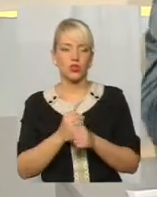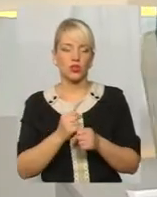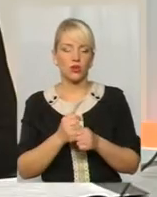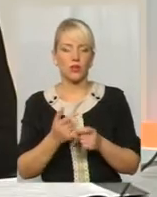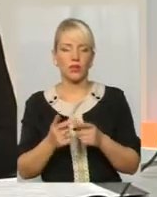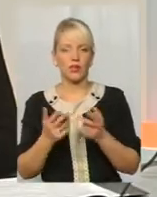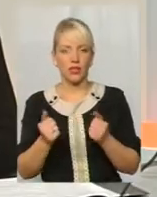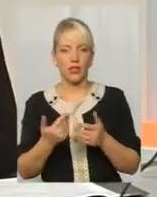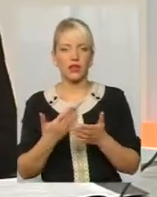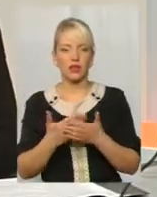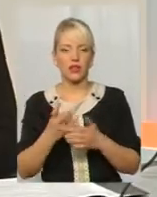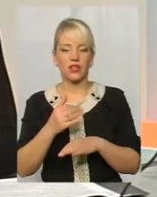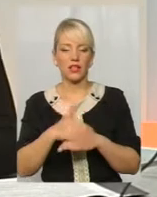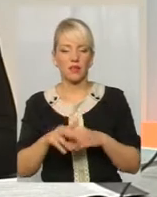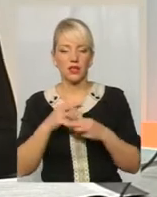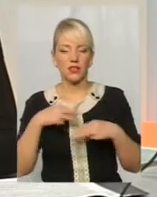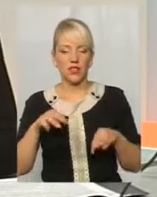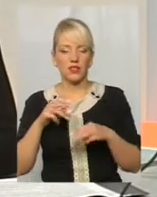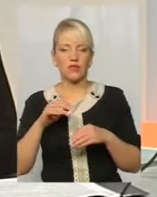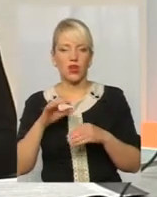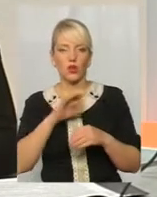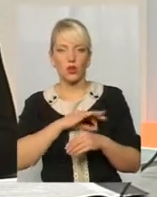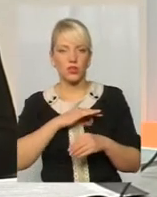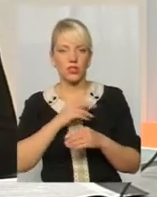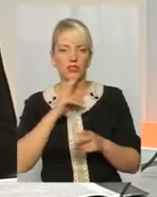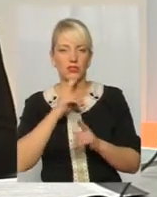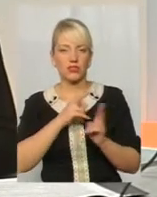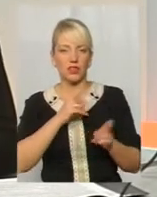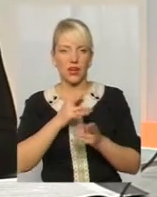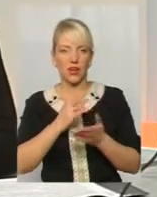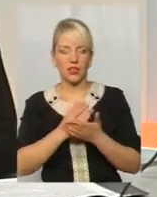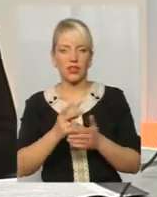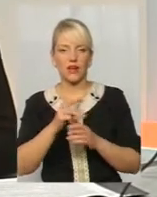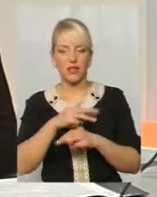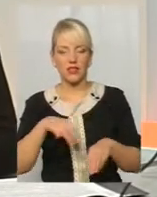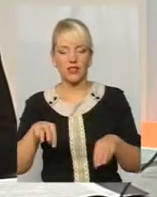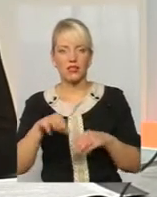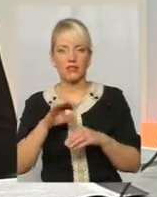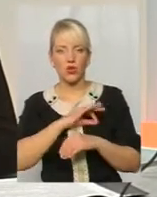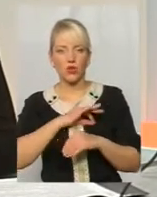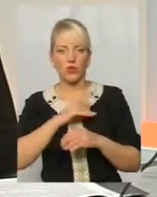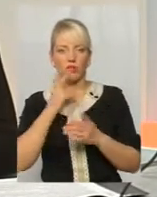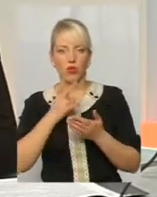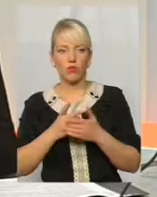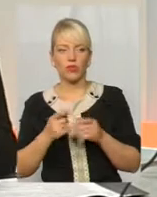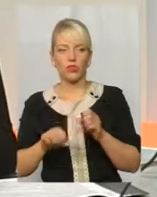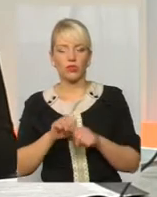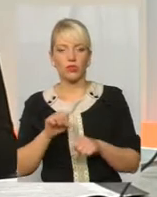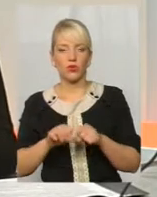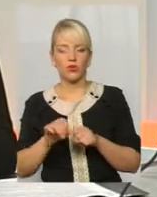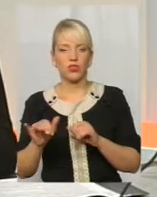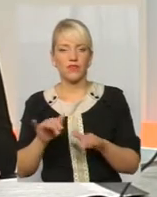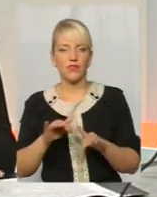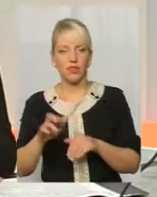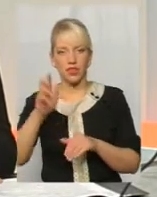на адресу Міністерства юстиції надійшла відповідна скарга. І Міністерство юстиції побачило певні порушення в діях